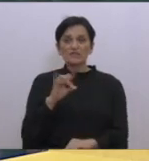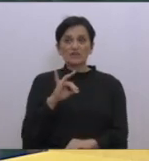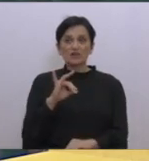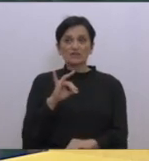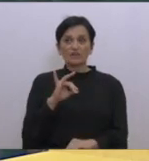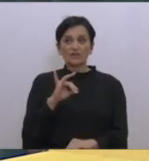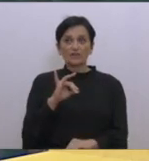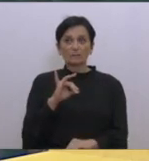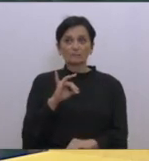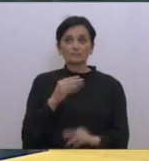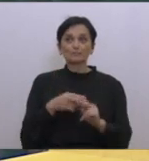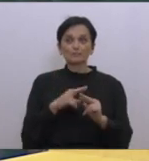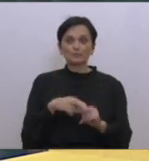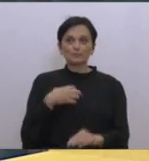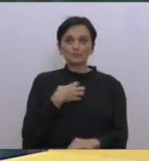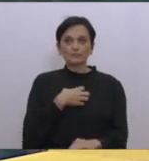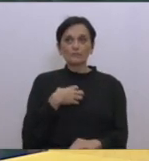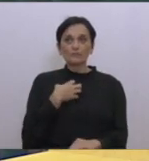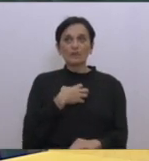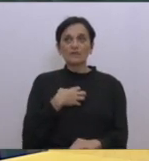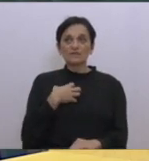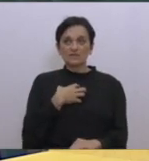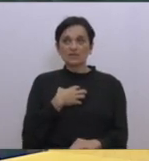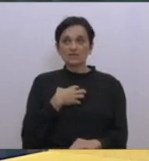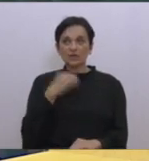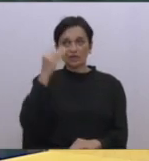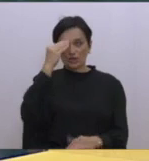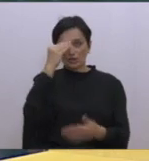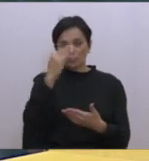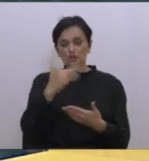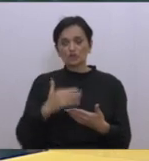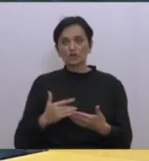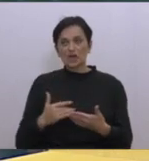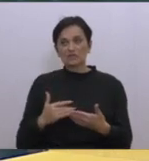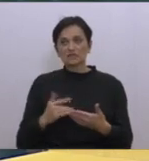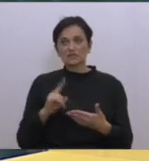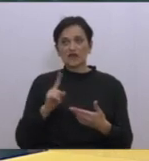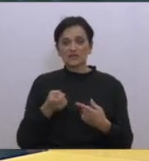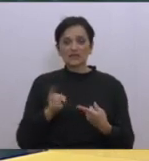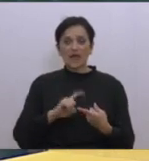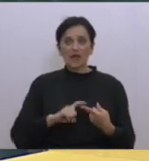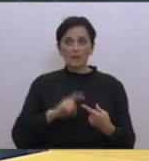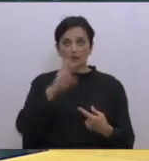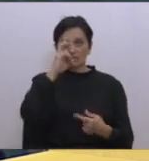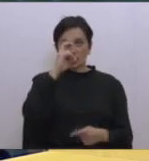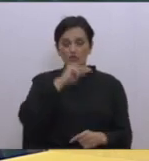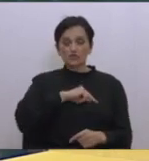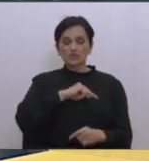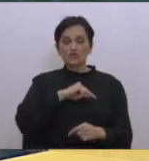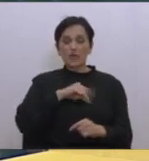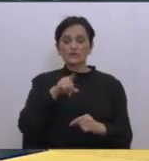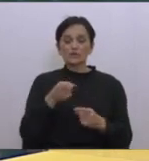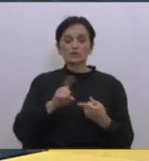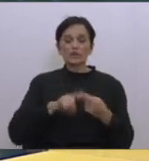იანვრიდან. ეს არის ძირითადი შინაარსი, რაც ეხება საჯარო სამსახურის შესახებ